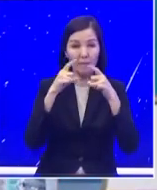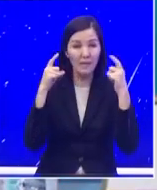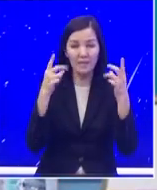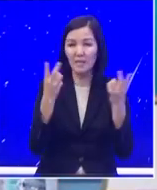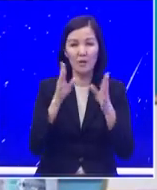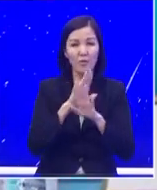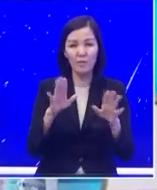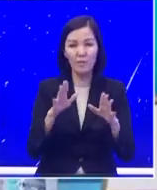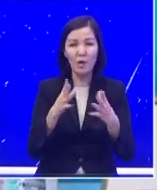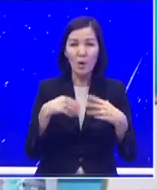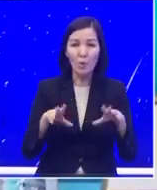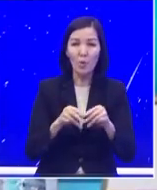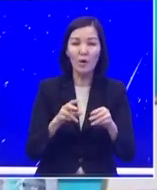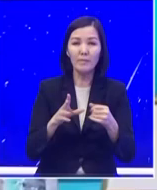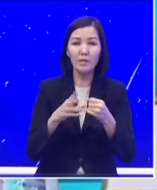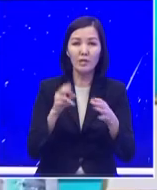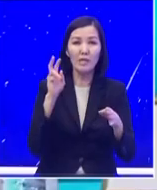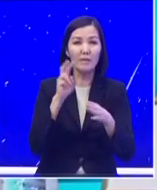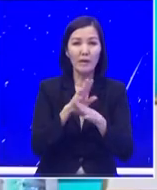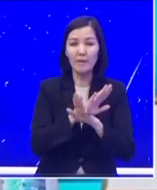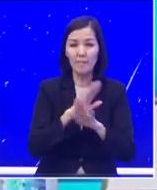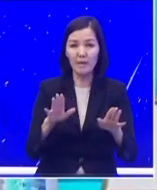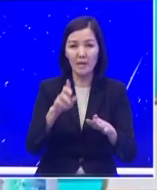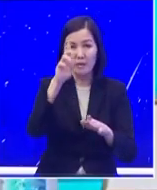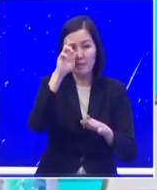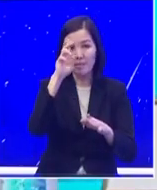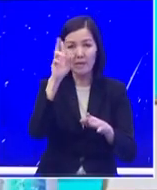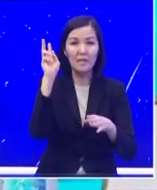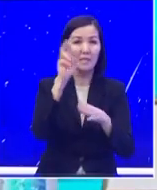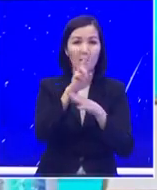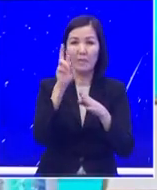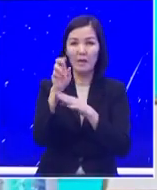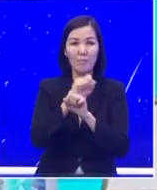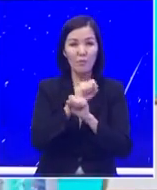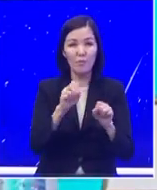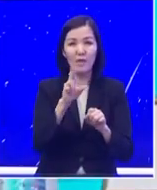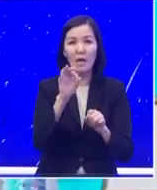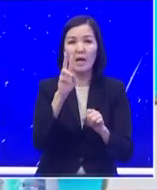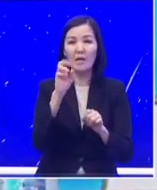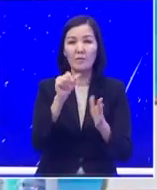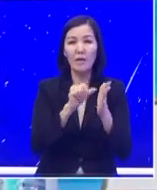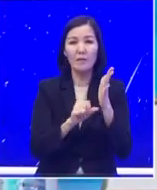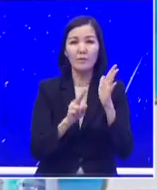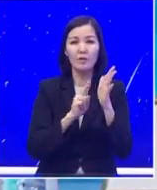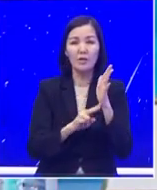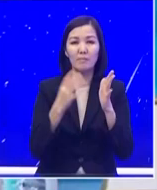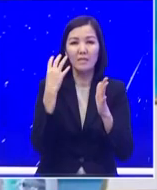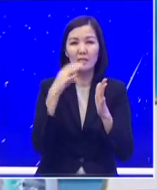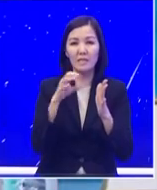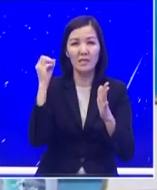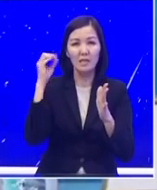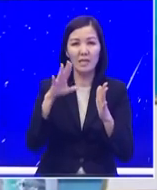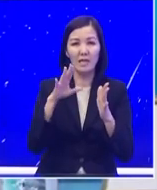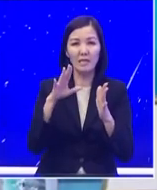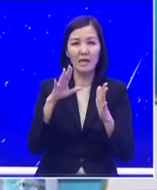емес. Қоғамдық жерлерге бармаңыз. Эпидемиялық мемлекеттерге сапарға шықпаңыз. Коронавирус 60-70 градустық ыстық